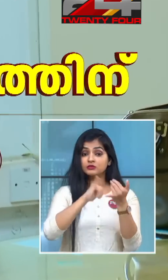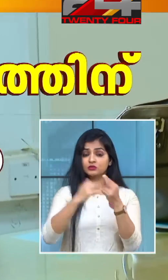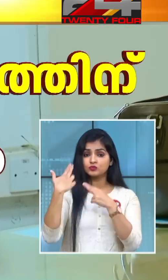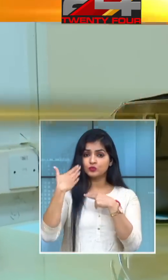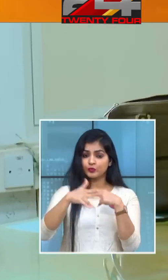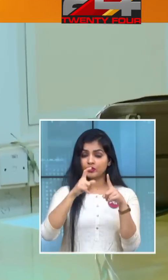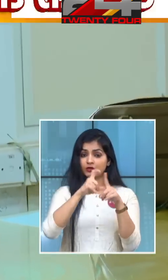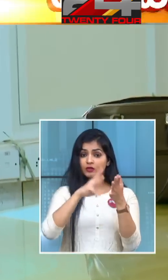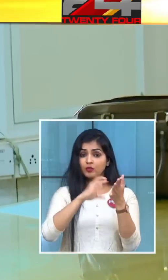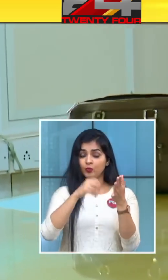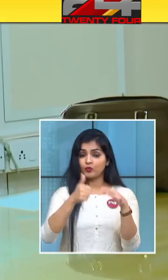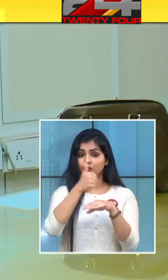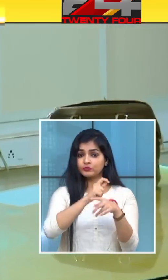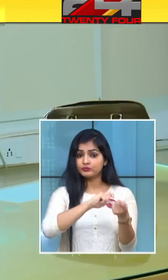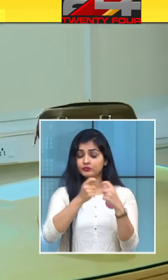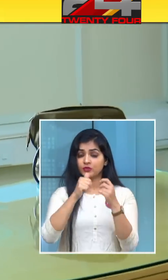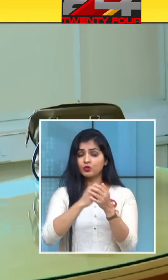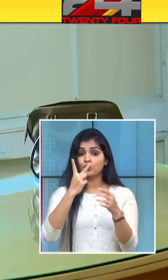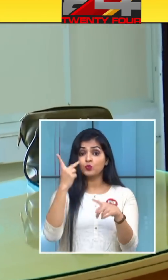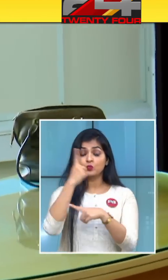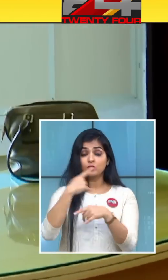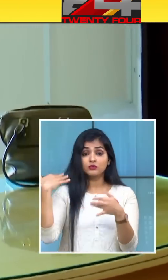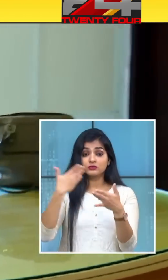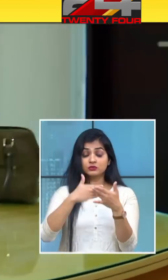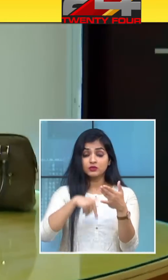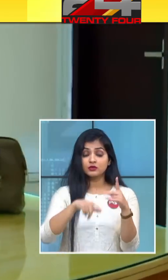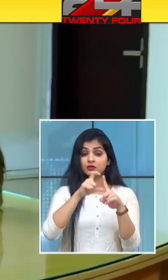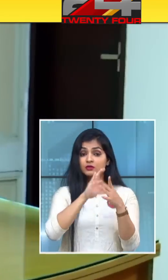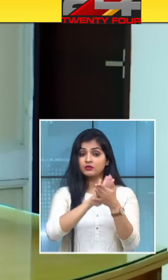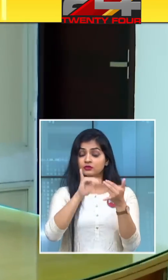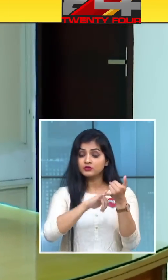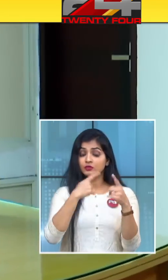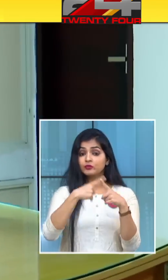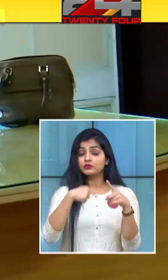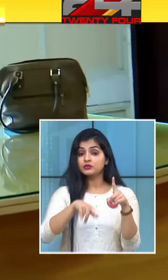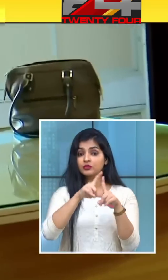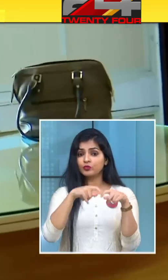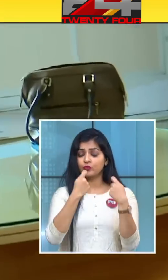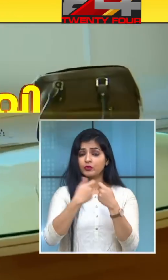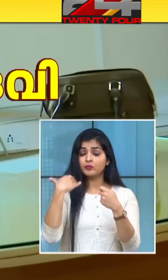മനസ്സിലാക്കുന്നു. ഇത്തരത്തിലൊരു അധികാര തർക്കമുണ്ടായ 2 ദിവസം വേണ്ടി വന്നോ DHSനും വകുപ്പ് മന്ത്രിക്കും ഈ വിഷയത്തിൽ ഇടപെടാൻ?